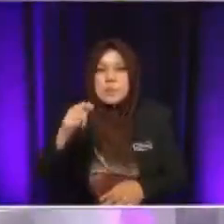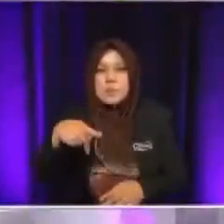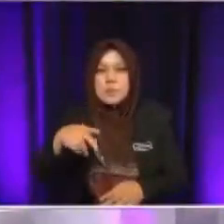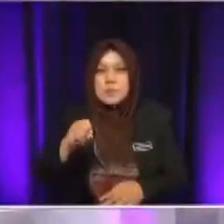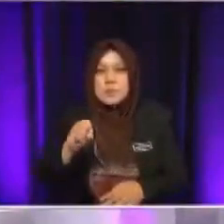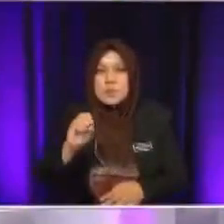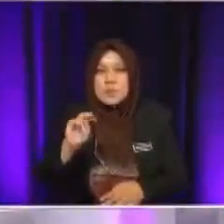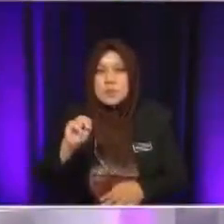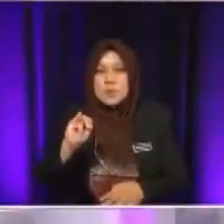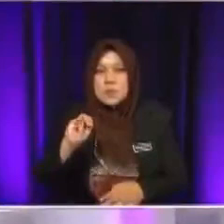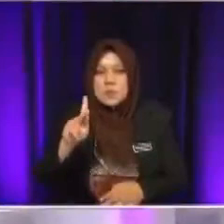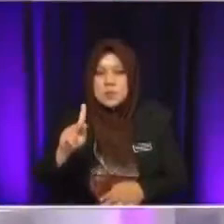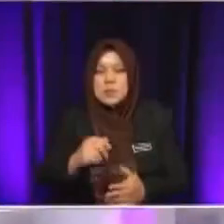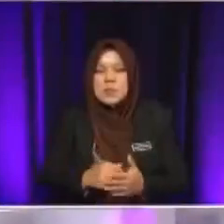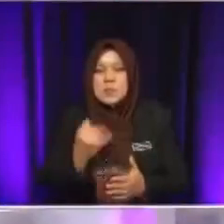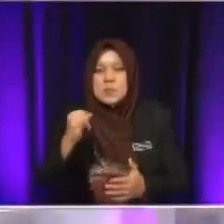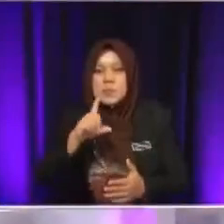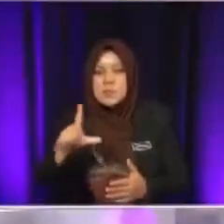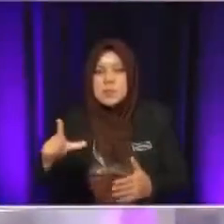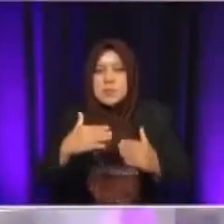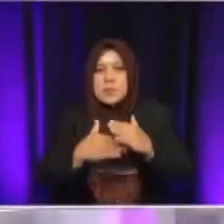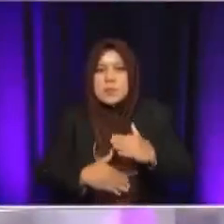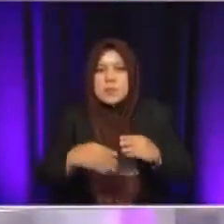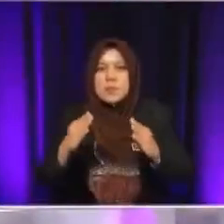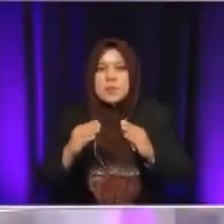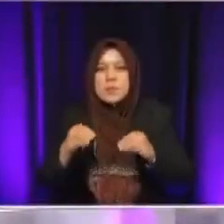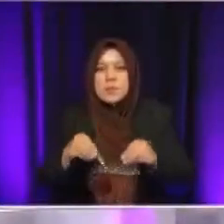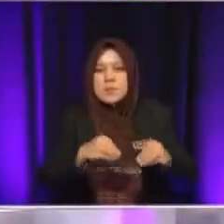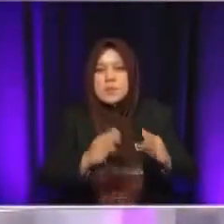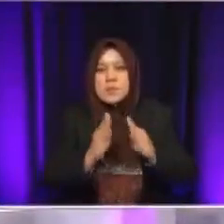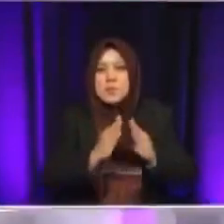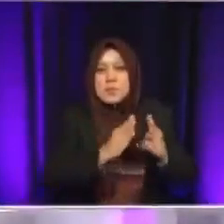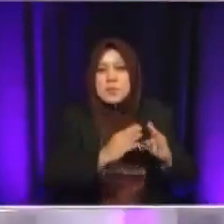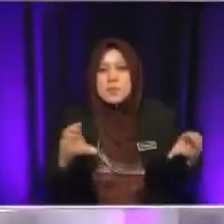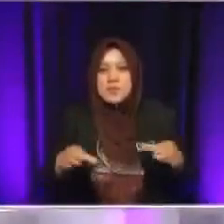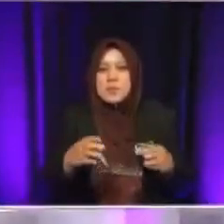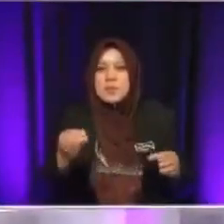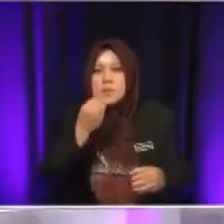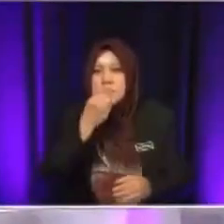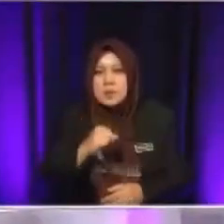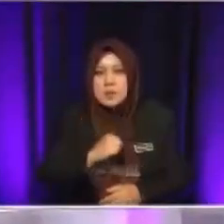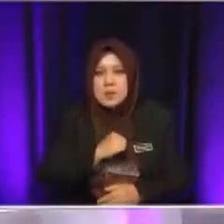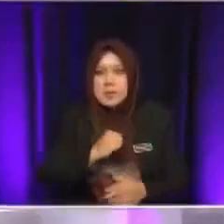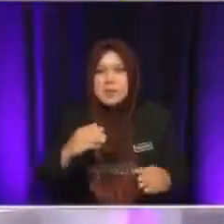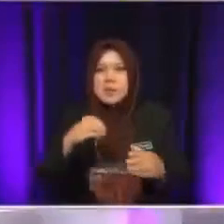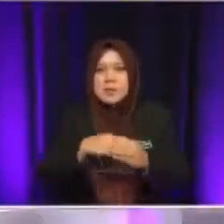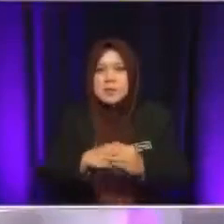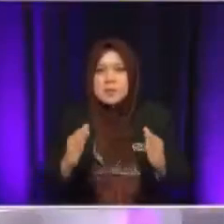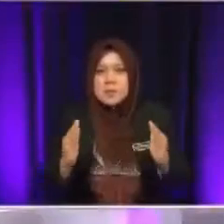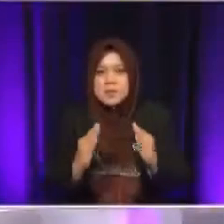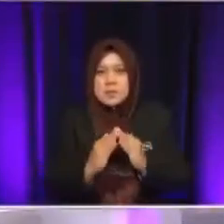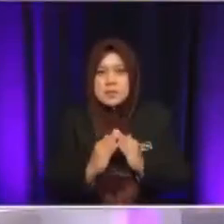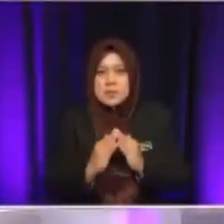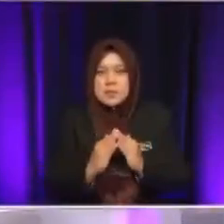je untuk kita ingat. Aquaponik ni ialah di bawah pertanian bandar di mana kita hasilkan makanan sendiri di dalam rumah, okey,